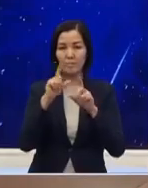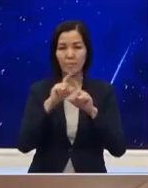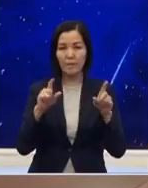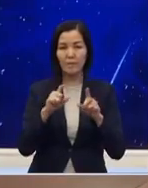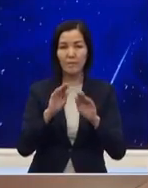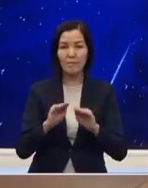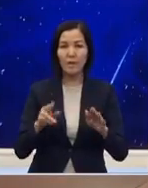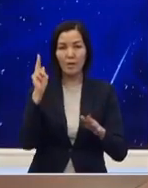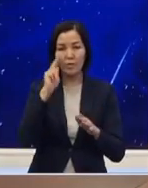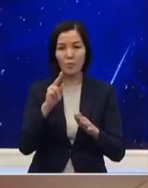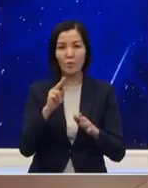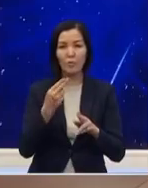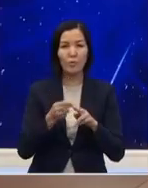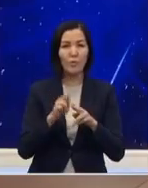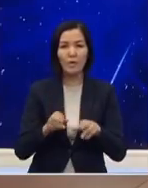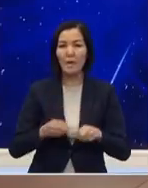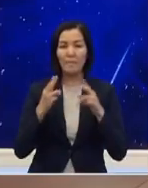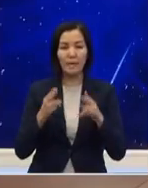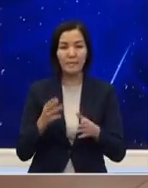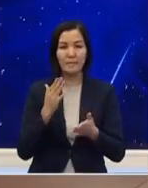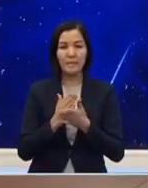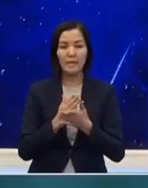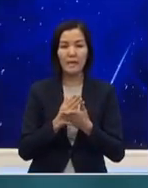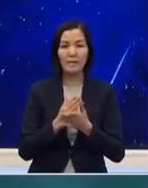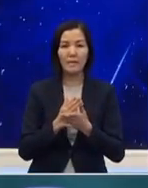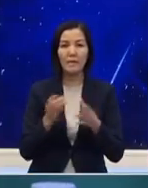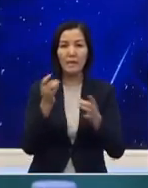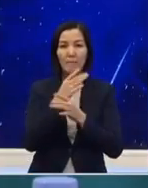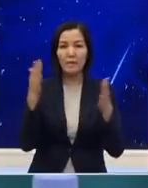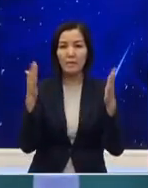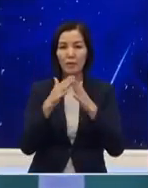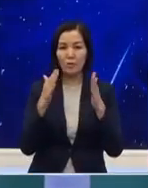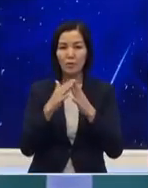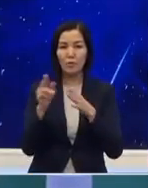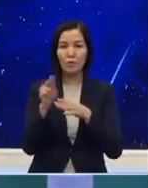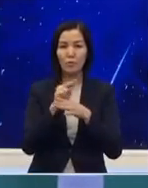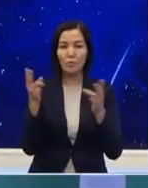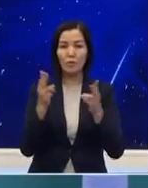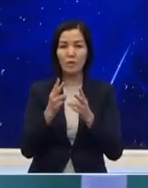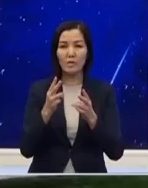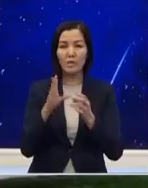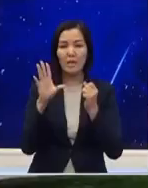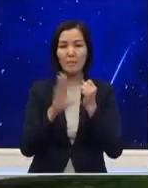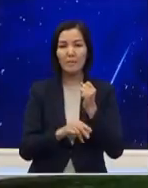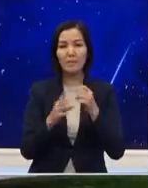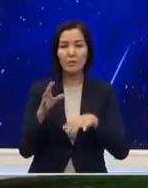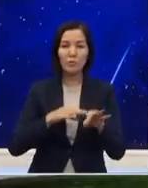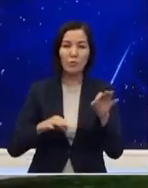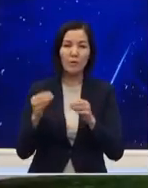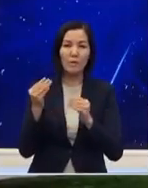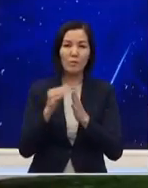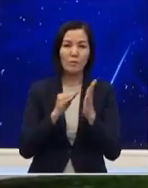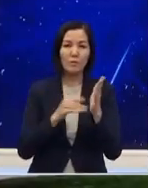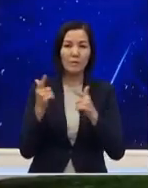Мәдениет үйлерін жаңартуда көтерілді. Ақсу қапал Матайдағысының жыры бітпей жүр. Соңғы екеуінің әңгімесі жобалық сметалық